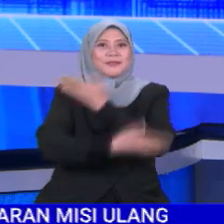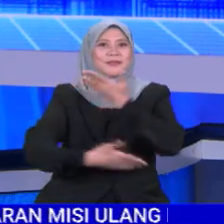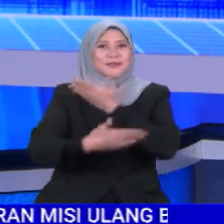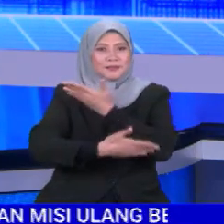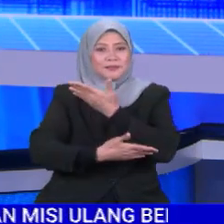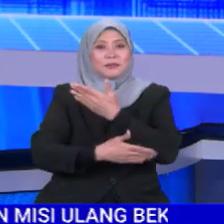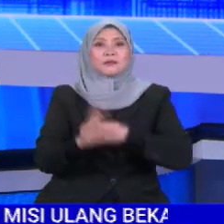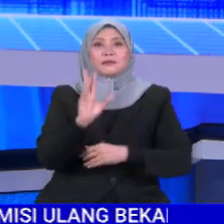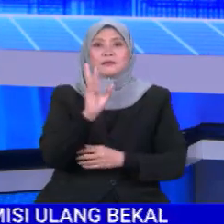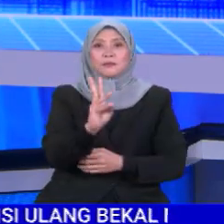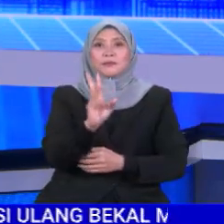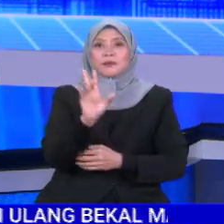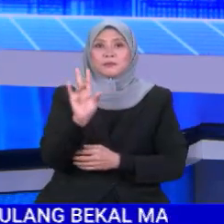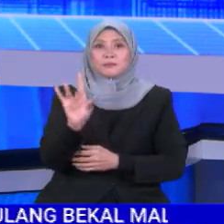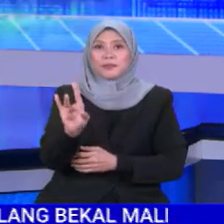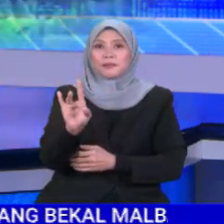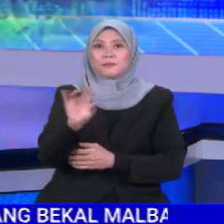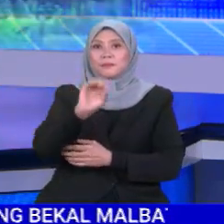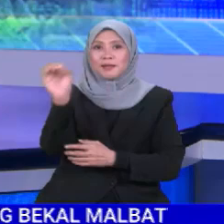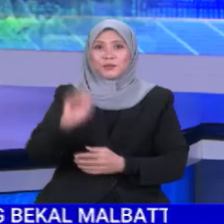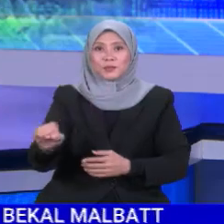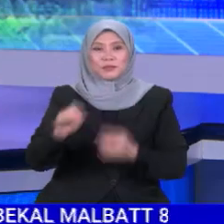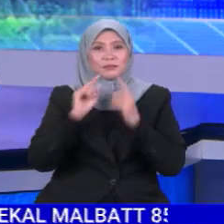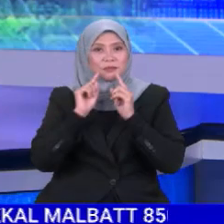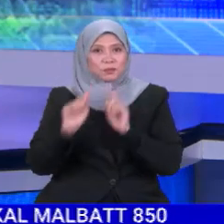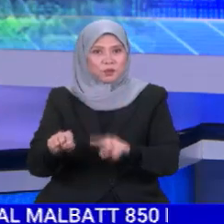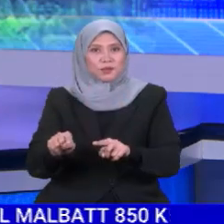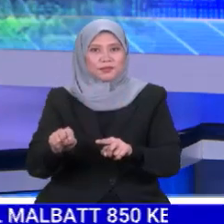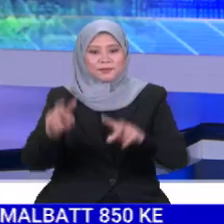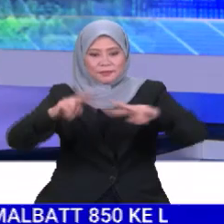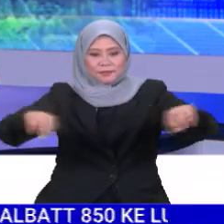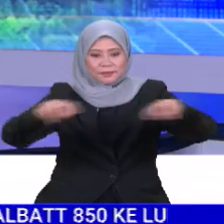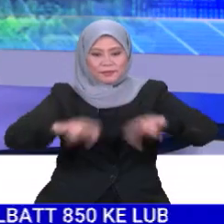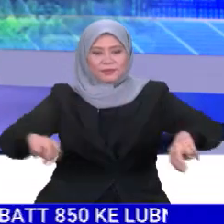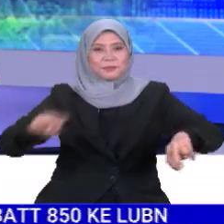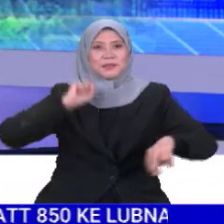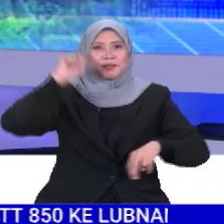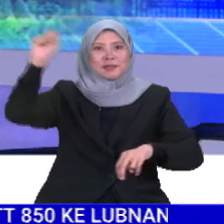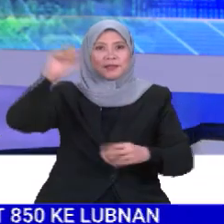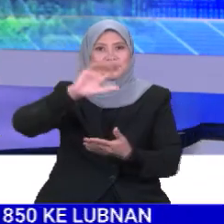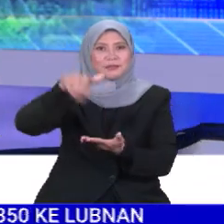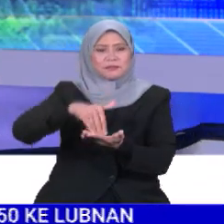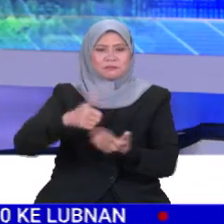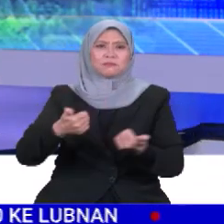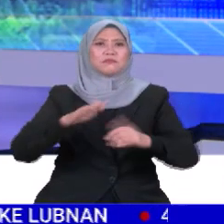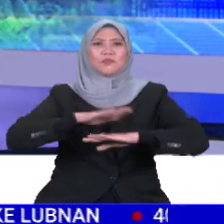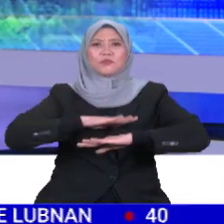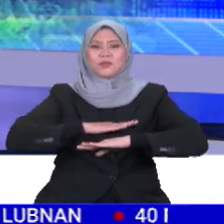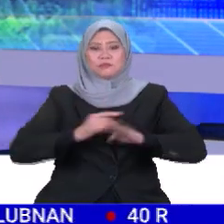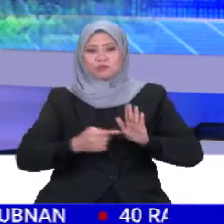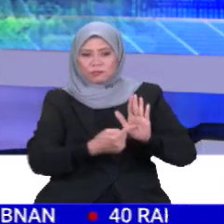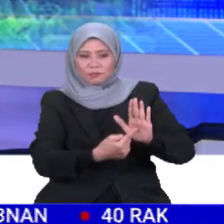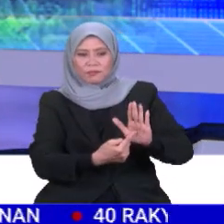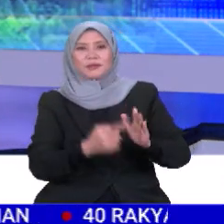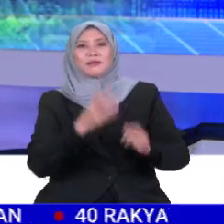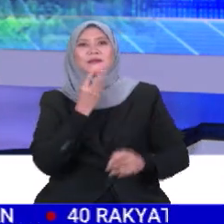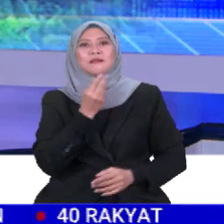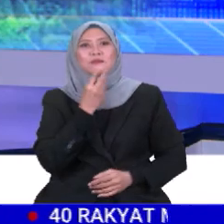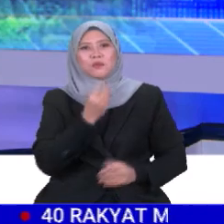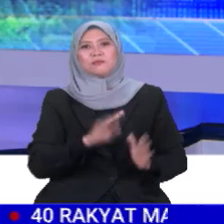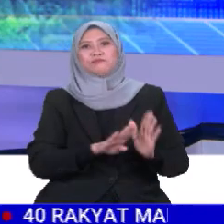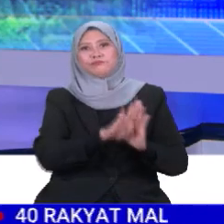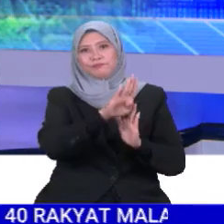Buktinya, 68% responden terlibat dalam kajian Merdeka Center berpuas hati dengan prestasi Datuk Seri